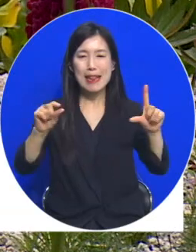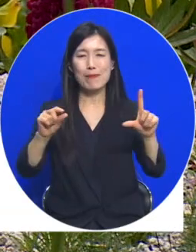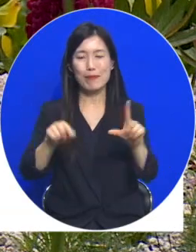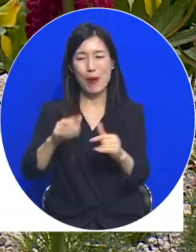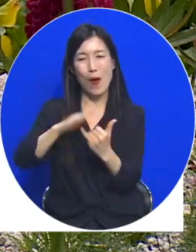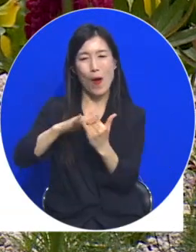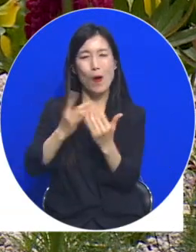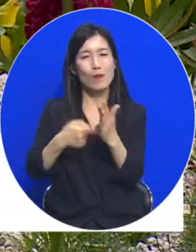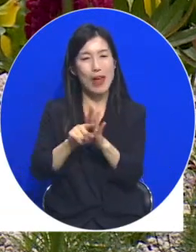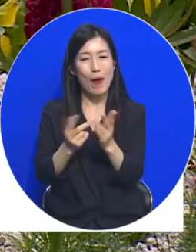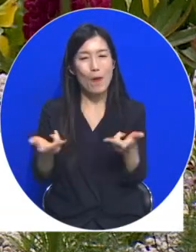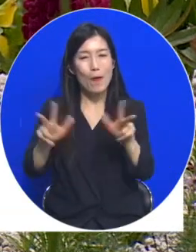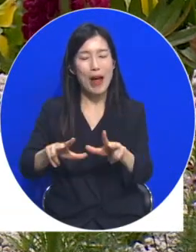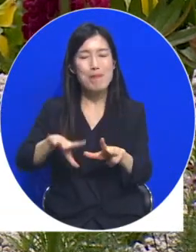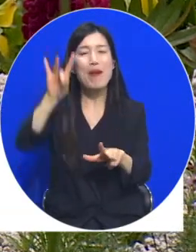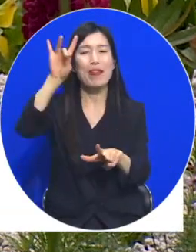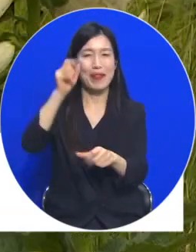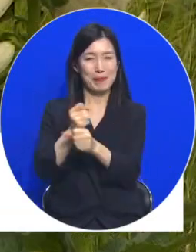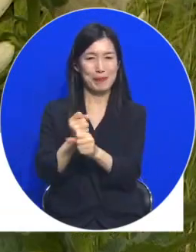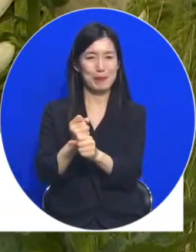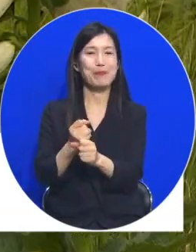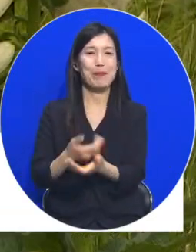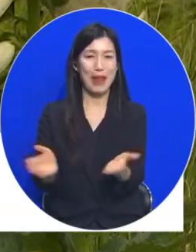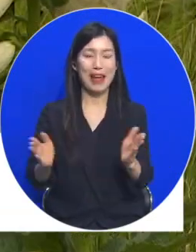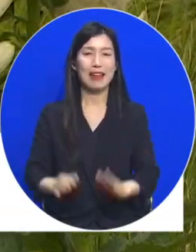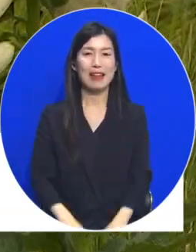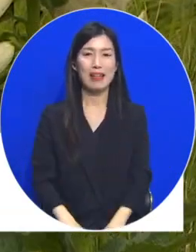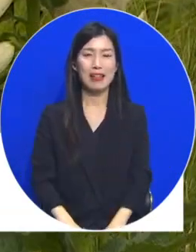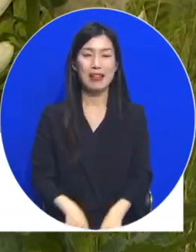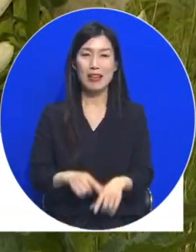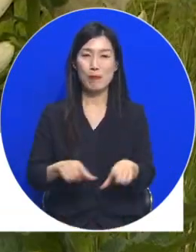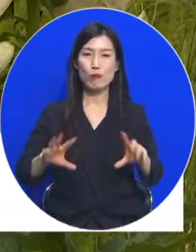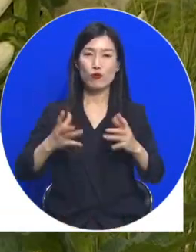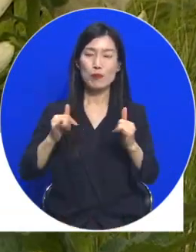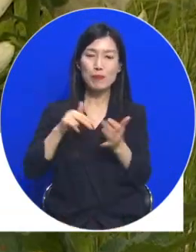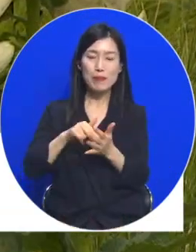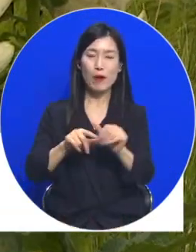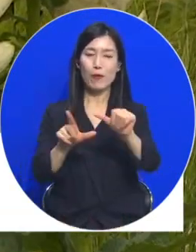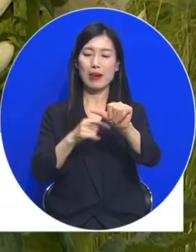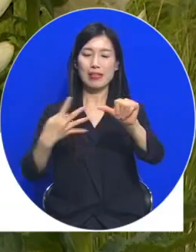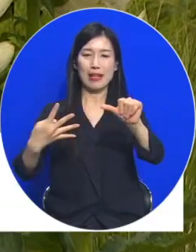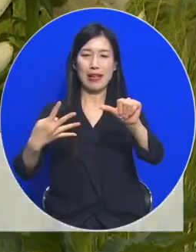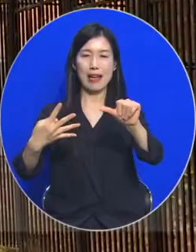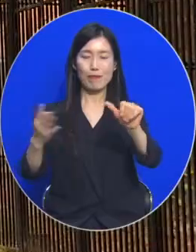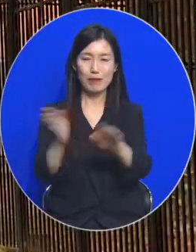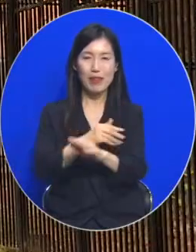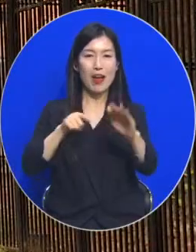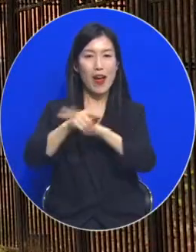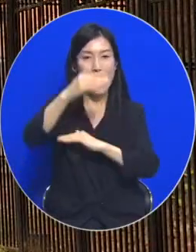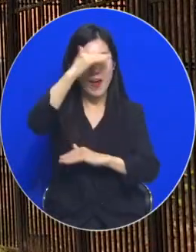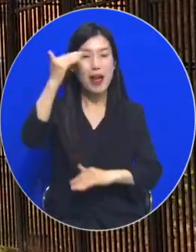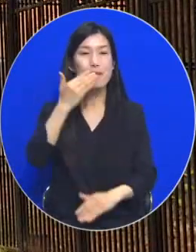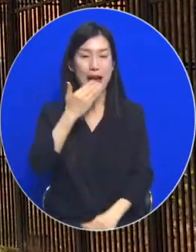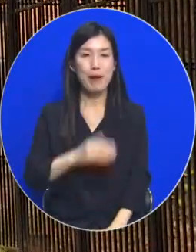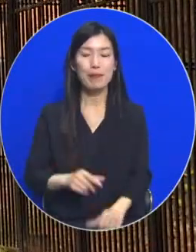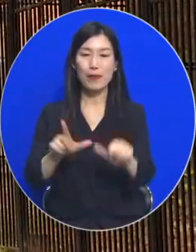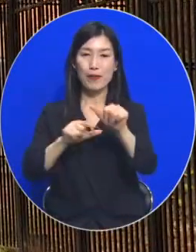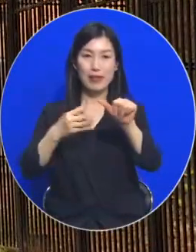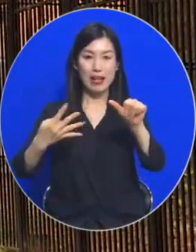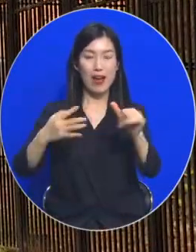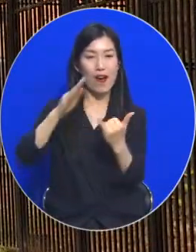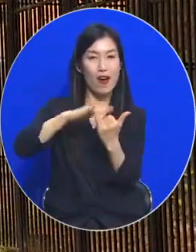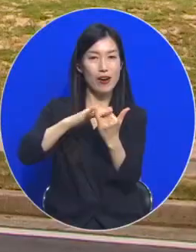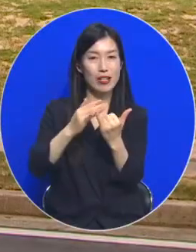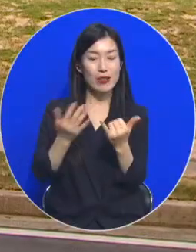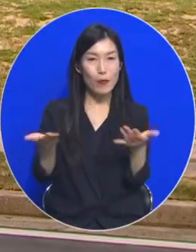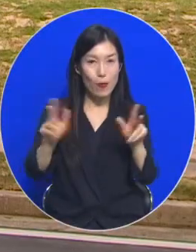미래 세대를 위한 공간으로 먼저 조성했습니다. 일반 국민에게는 오는 4일부터 문을 엽니다. 용산 어린이정원은